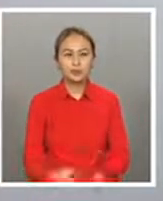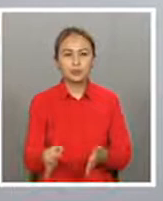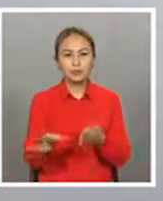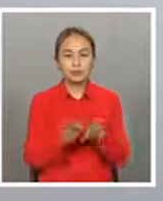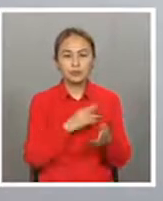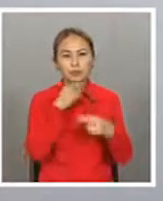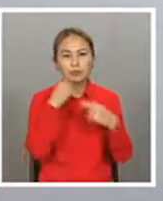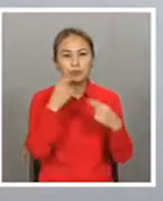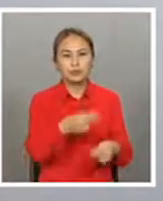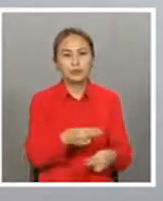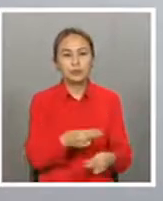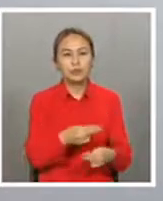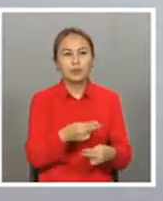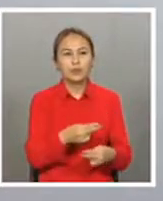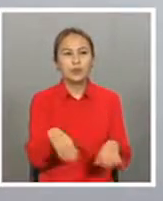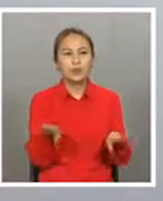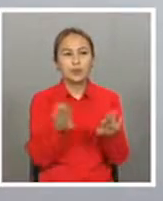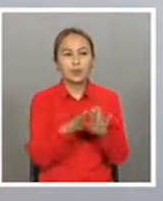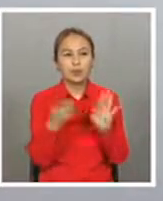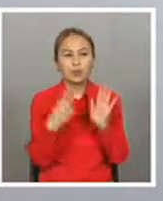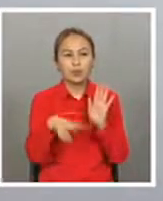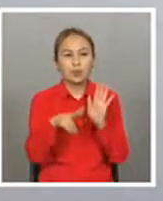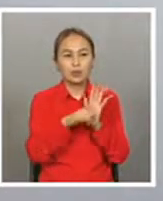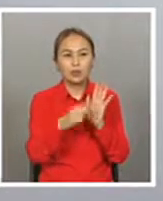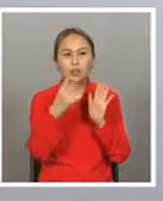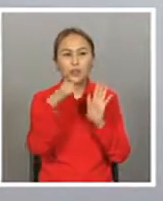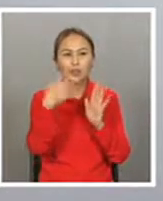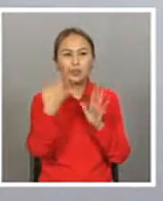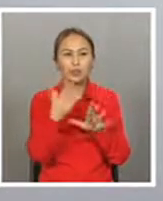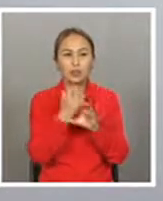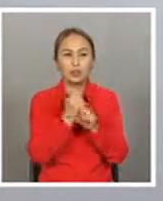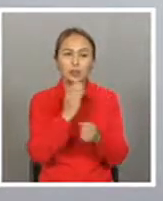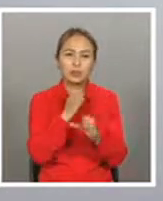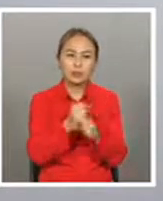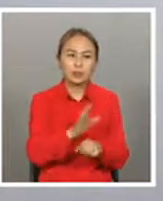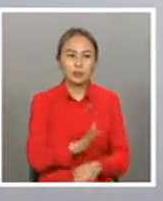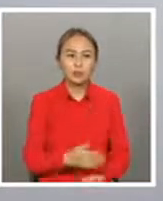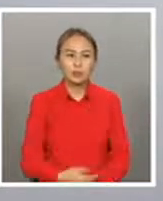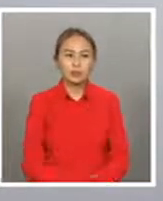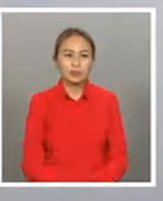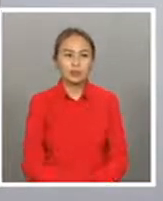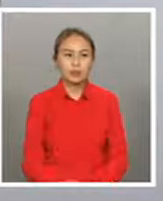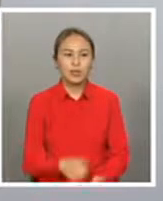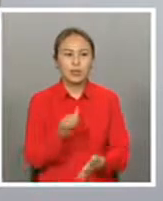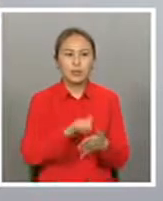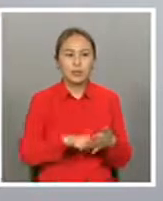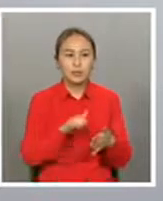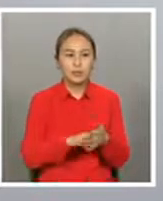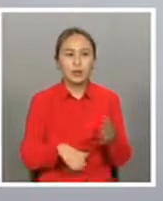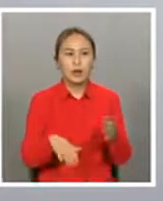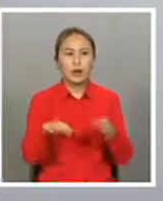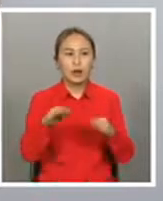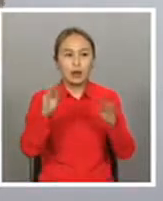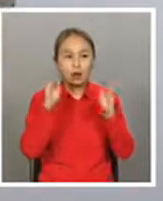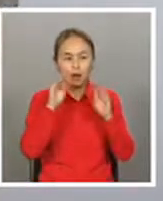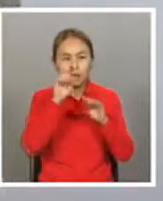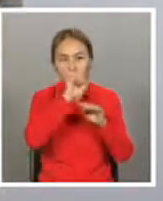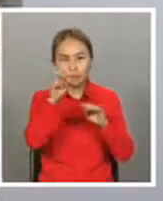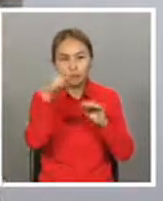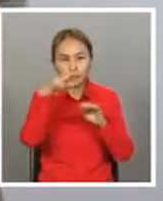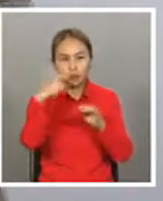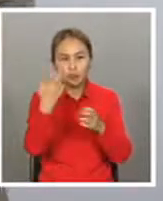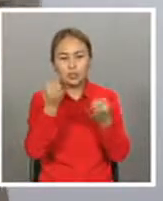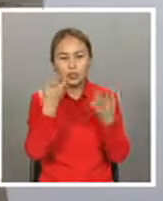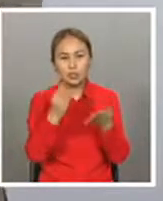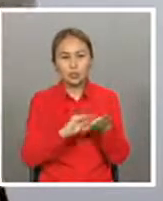назар аударамыз. 36 мен 23 бір санға қысқармайды. Себебі алымындағы 23-тің өзі жай сан